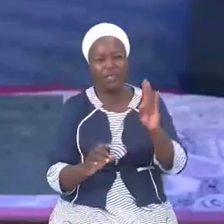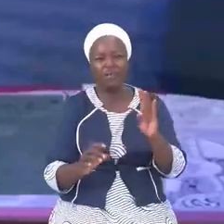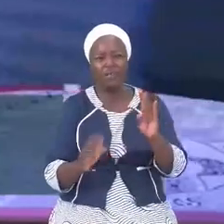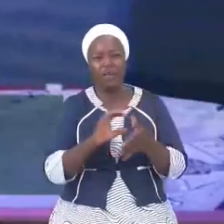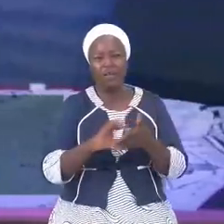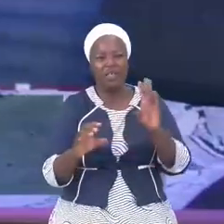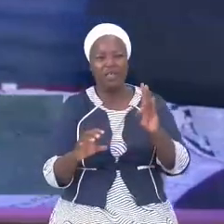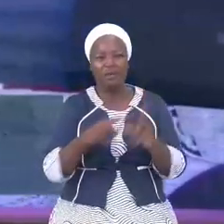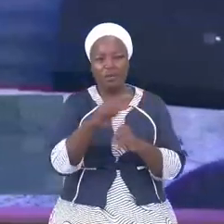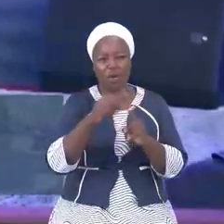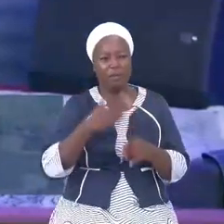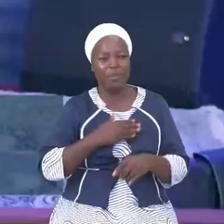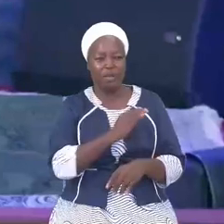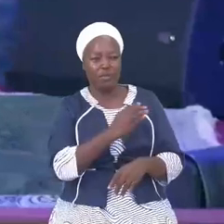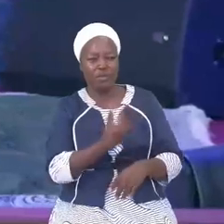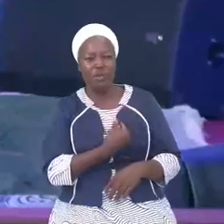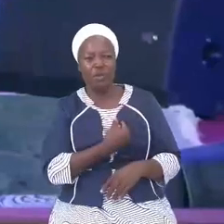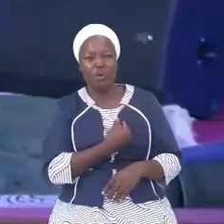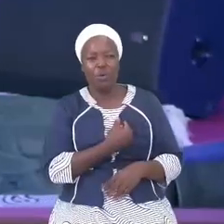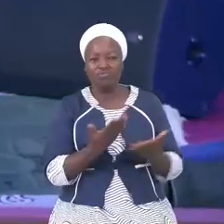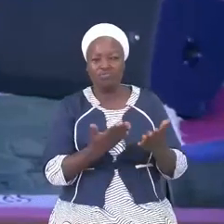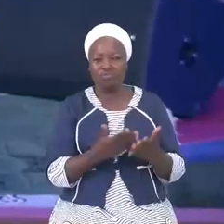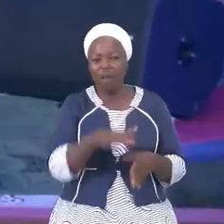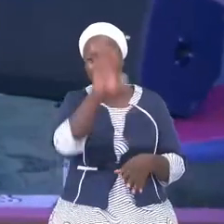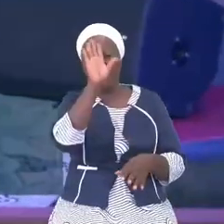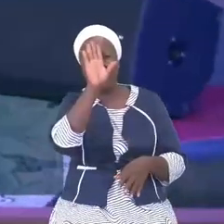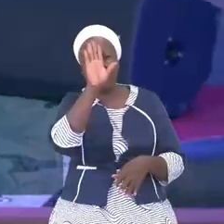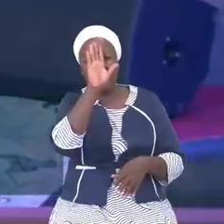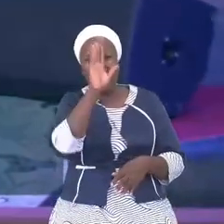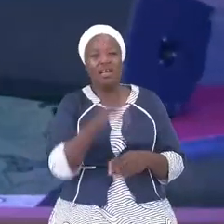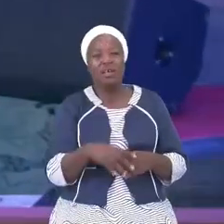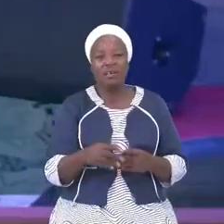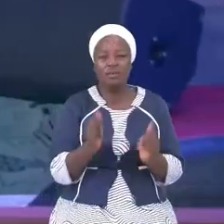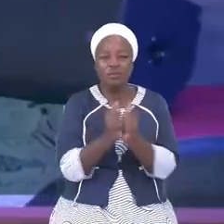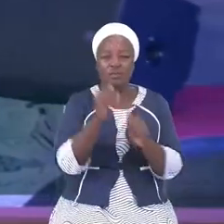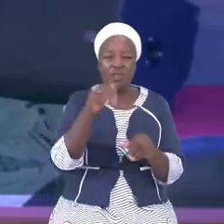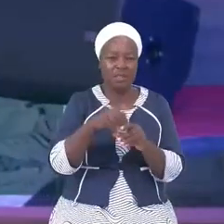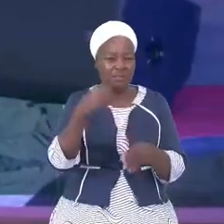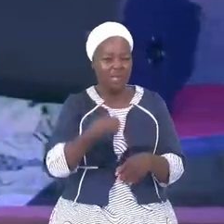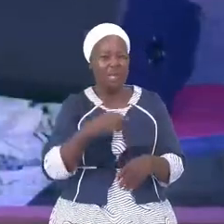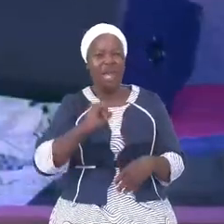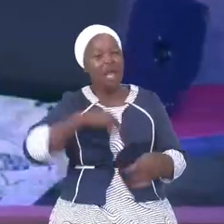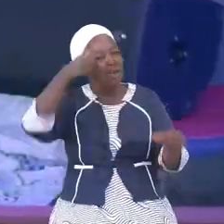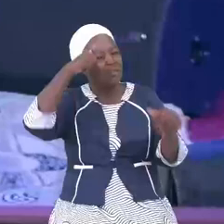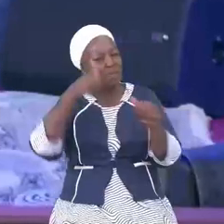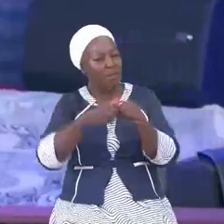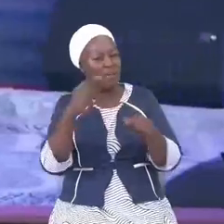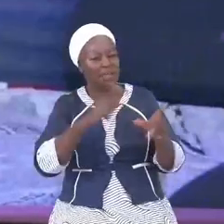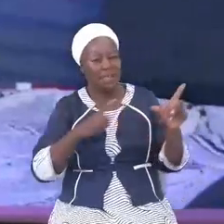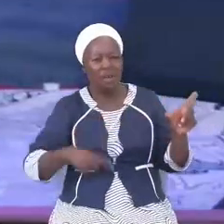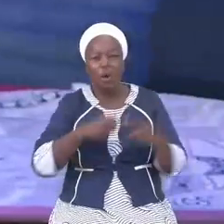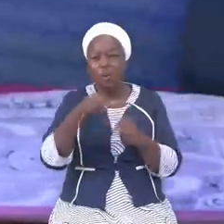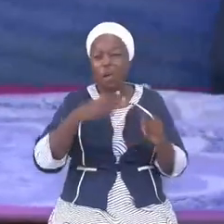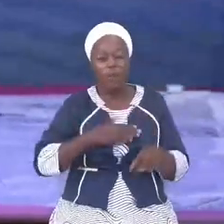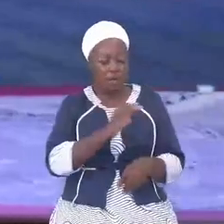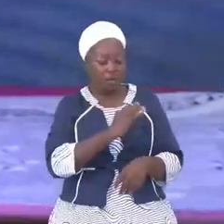verset 8. Quand mon âme était abattue au-dedans de moi, je me suis souvenu de l'Éternel. Quand mon âme était abattue